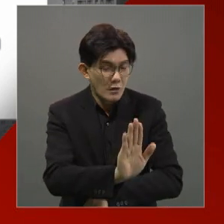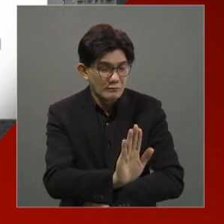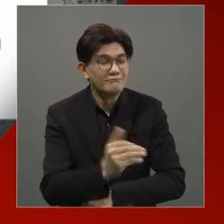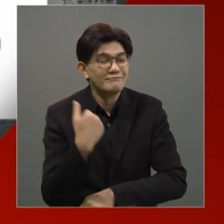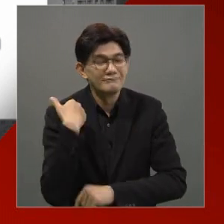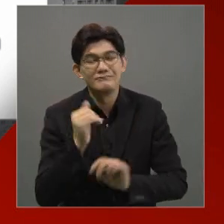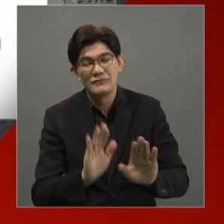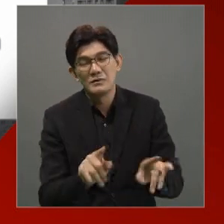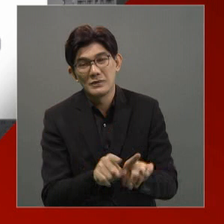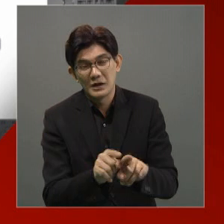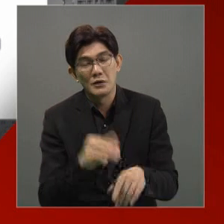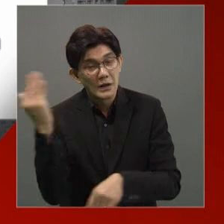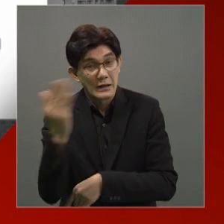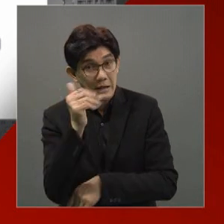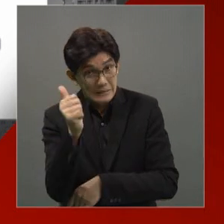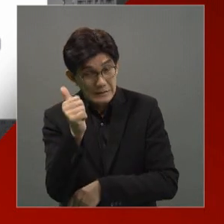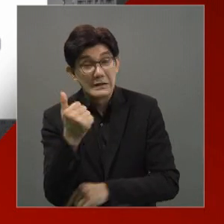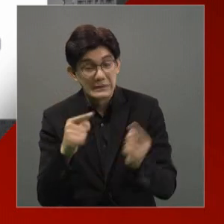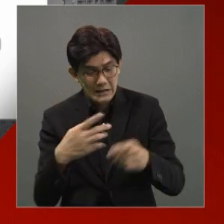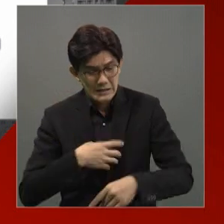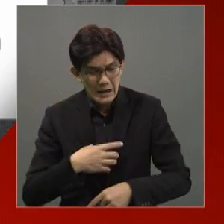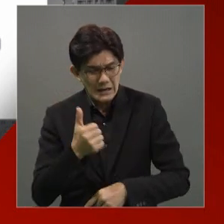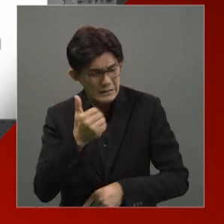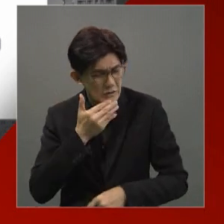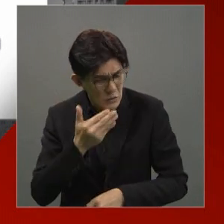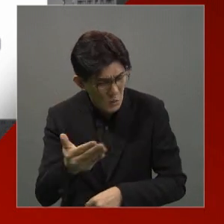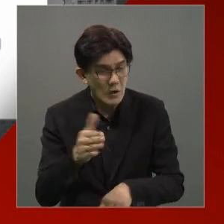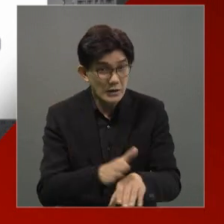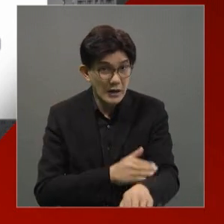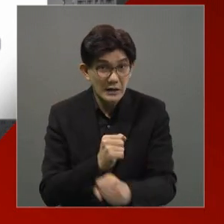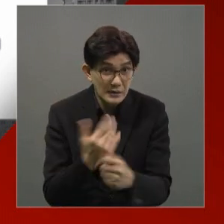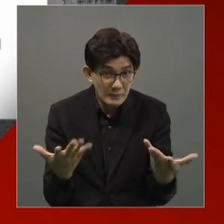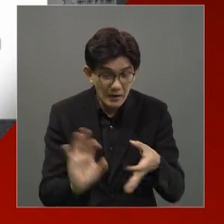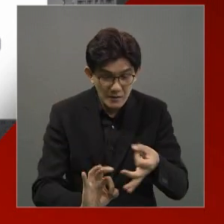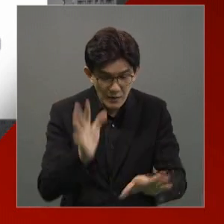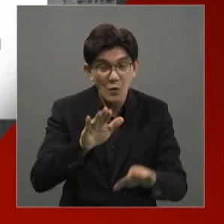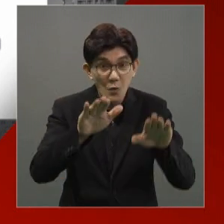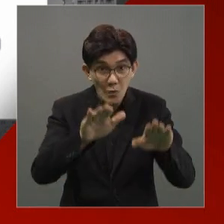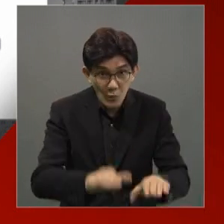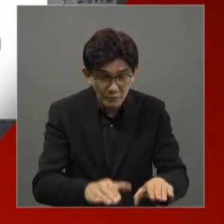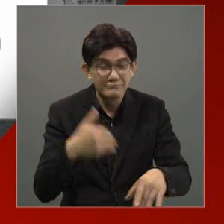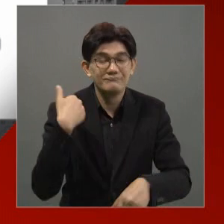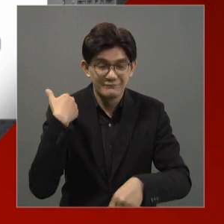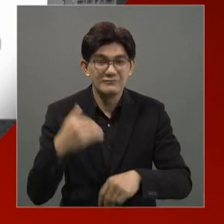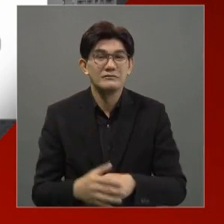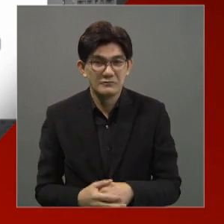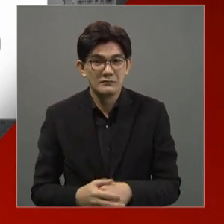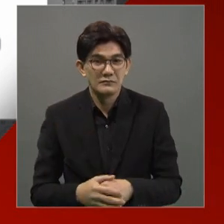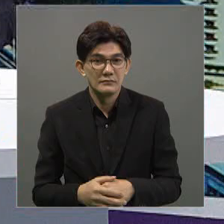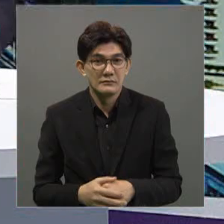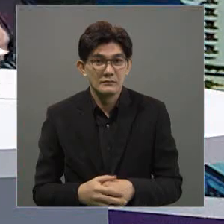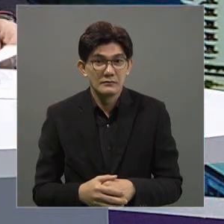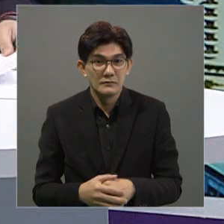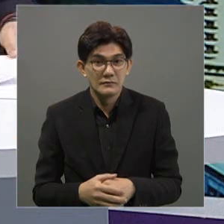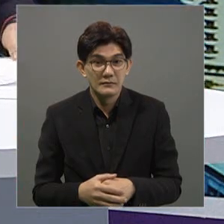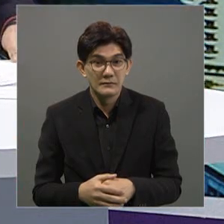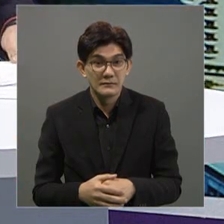ไว้ด้วยนะครับแม้ว่าวันนี้อากาศดีนะฮะแต่ถ้าเกิดอยากให้ดีแบบยาวๆดีไปนานๆเนี่ยลดการเผาซะโดยเฉพาะการเผ่าอ้อยนะครับค่ะแล้วก็อย่าง